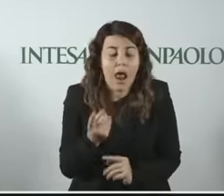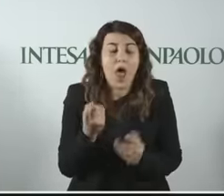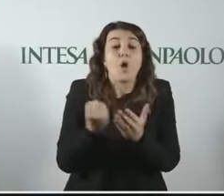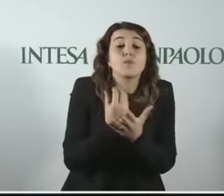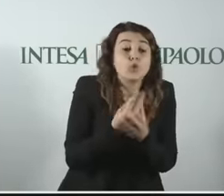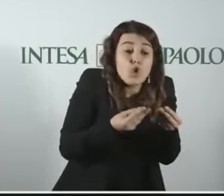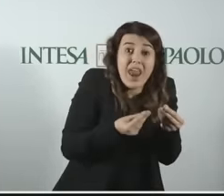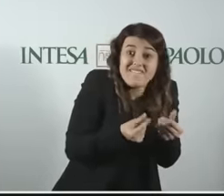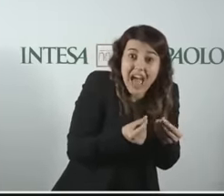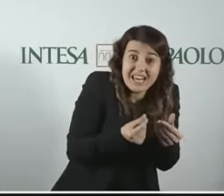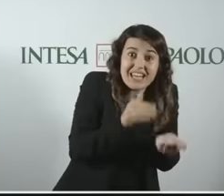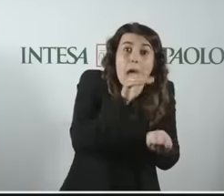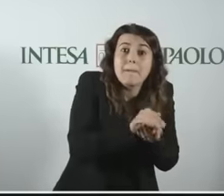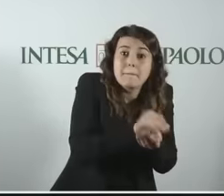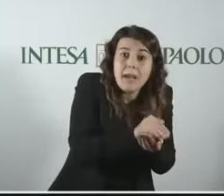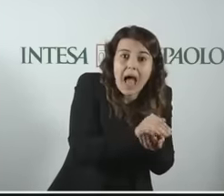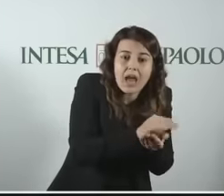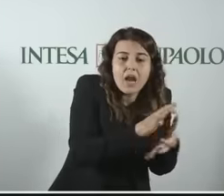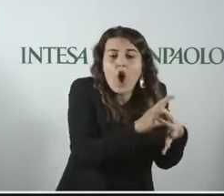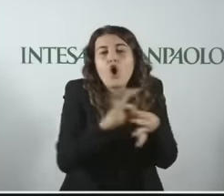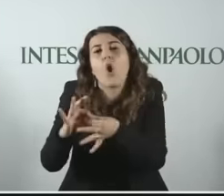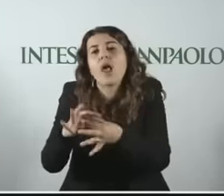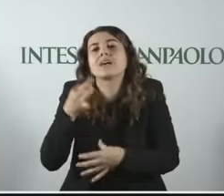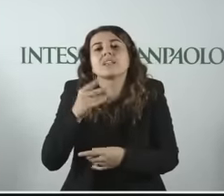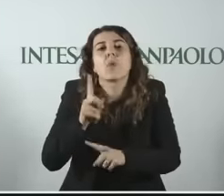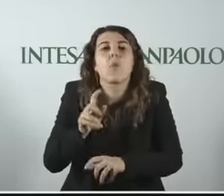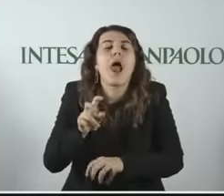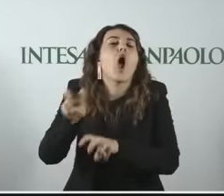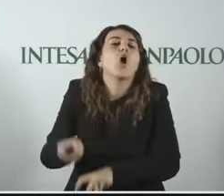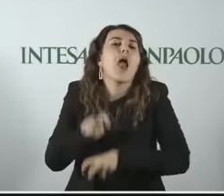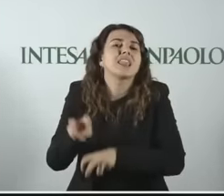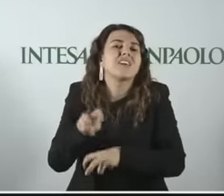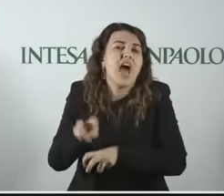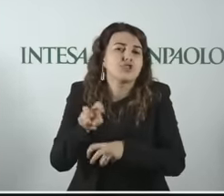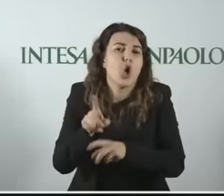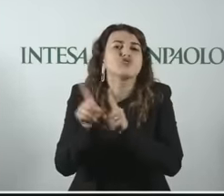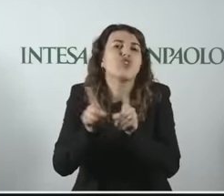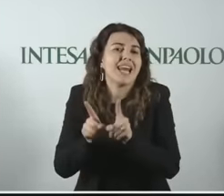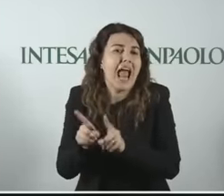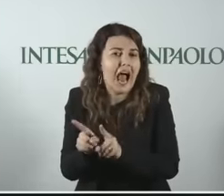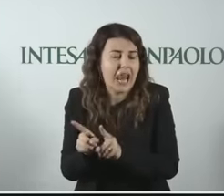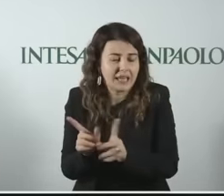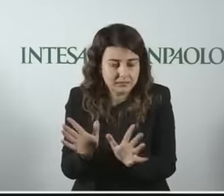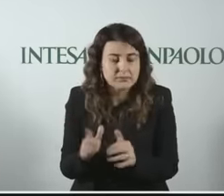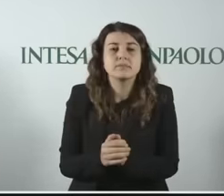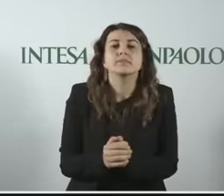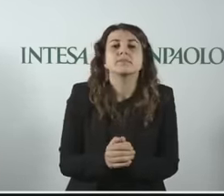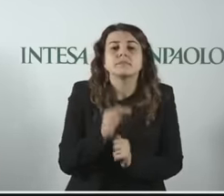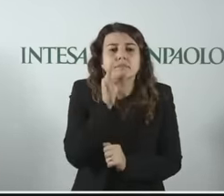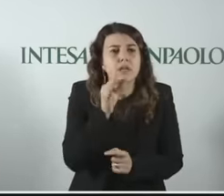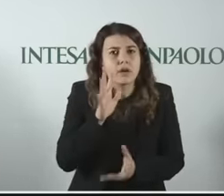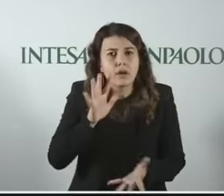farina e del pane con la coltivazione dei cereali e quindi si diceva va bene C'è stata una grande